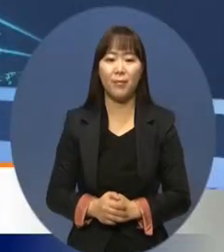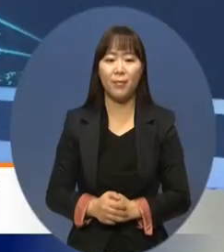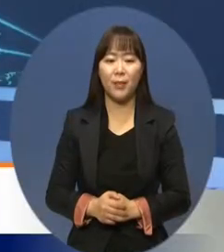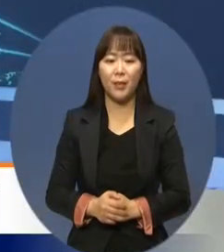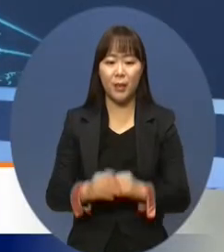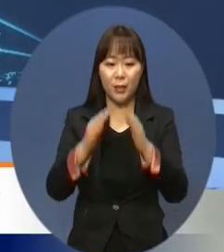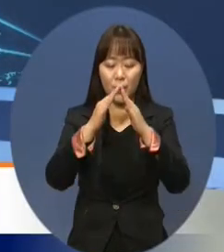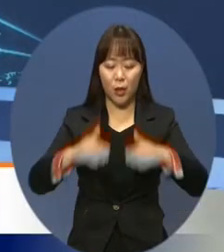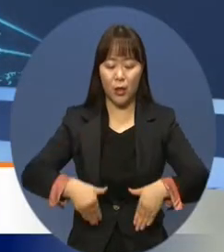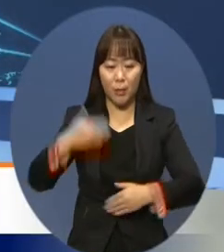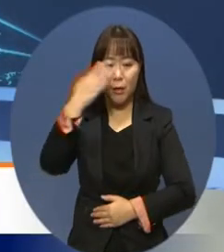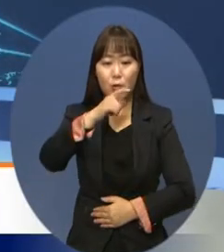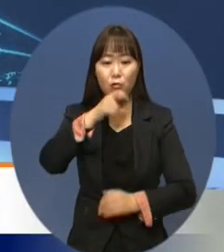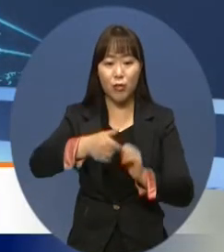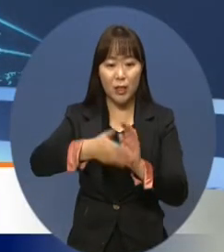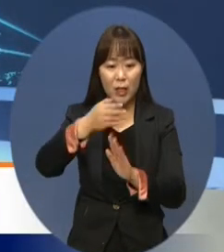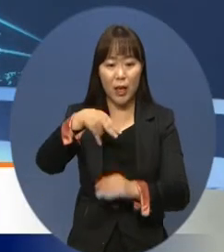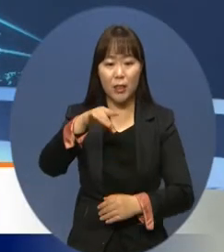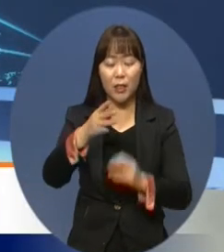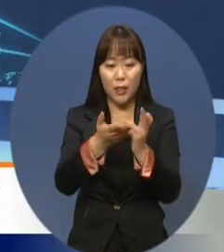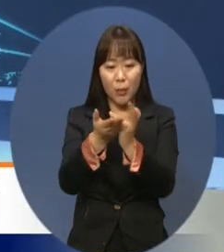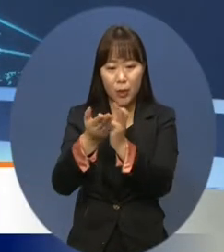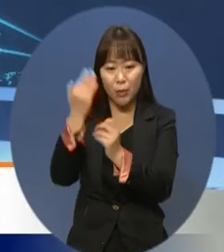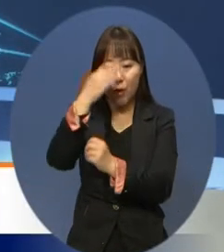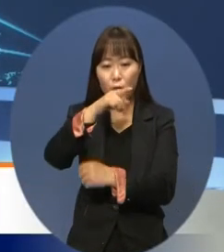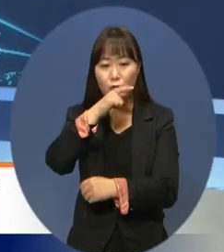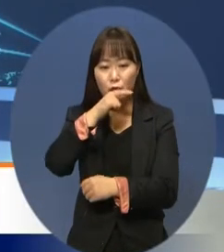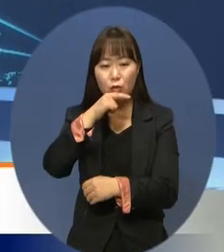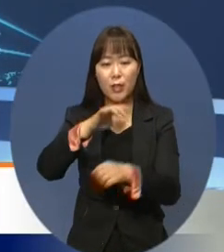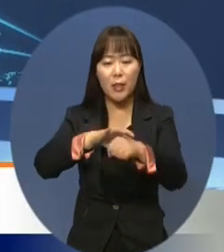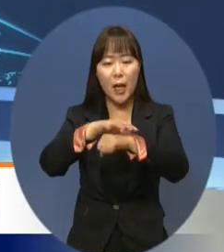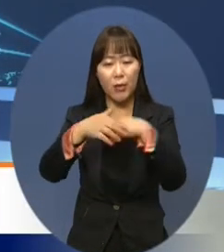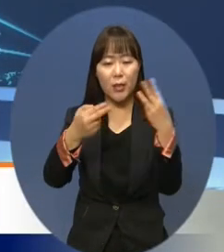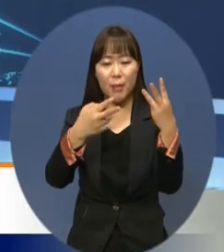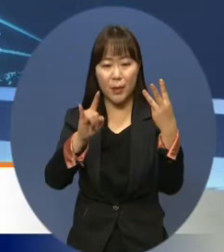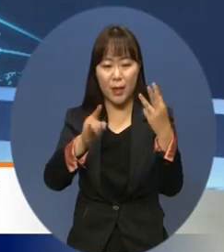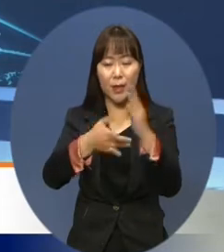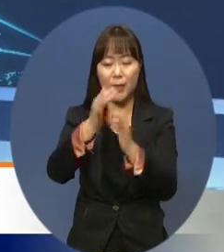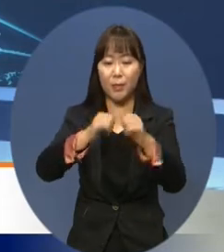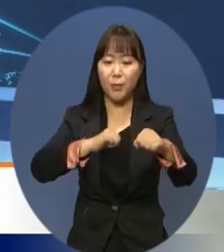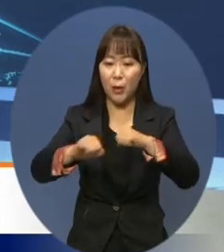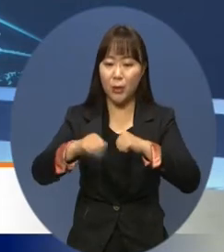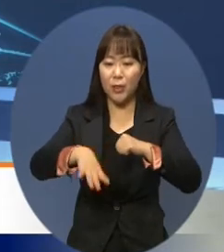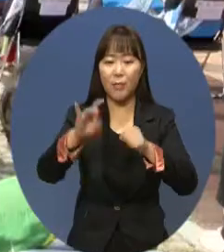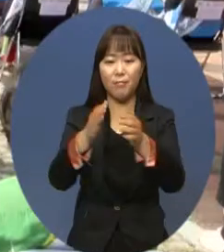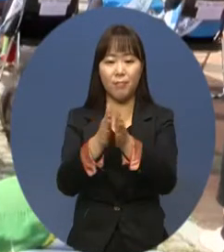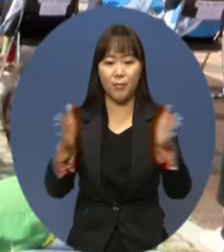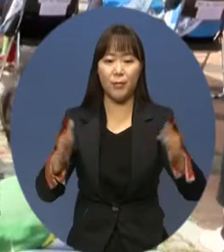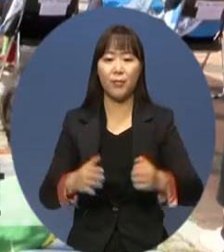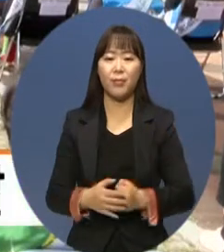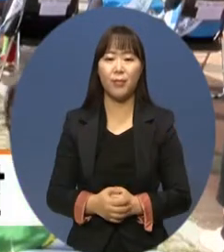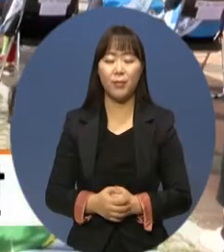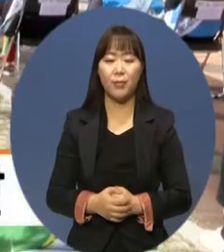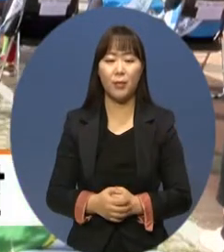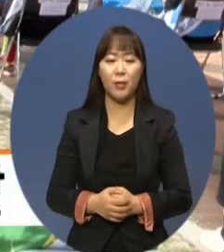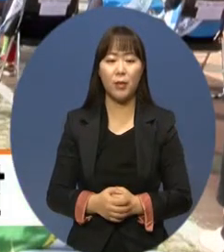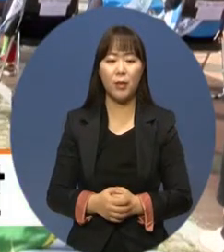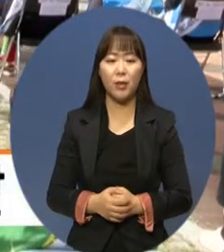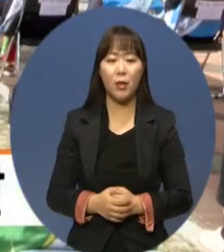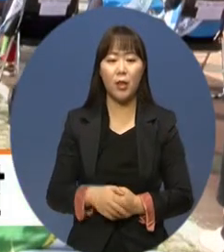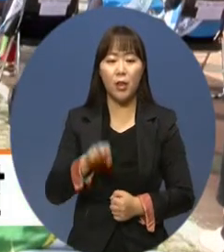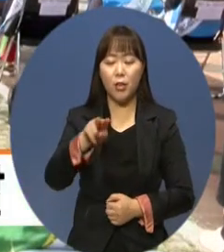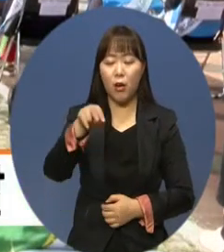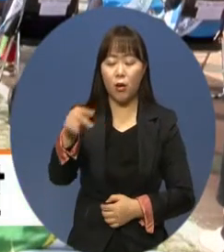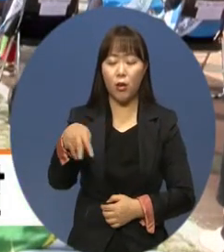전남 교수 씨가 섬서 묘수 살게 로 3대 시민운동에 첫발을 내딛었습니다 여수시 여서동